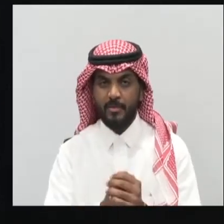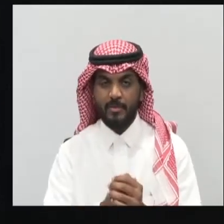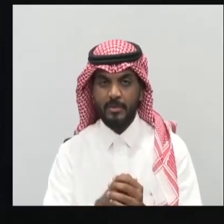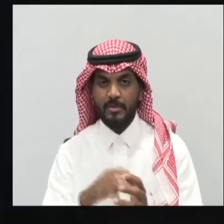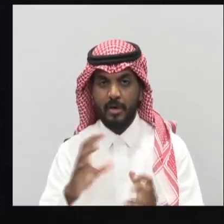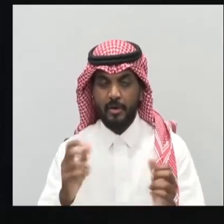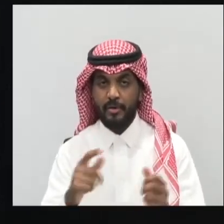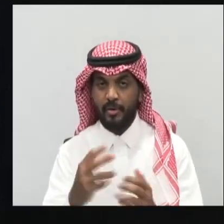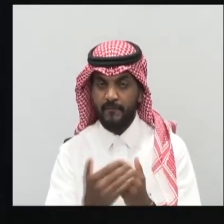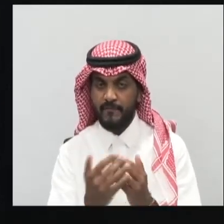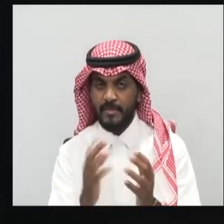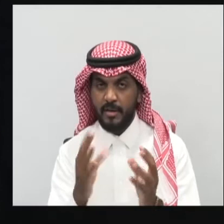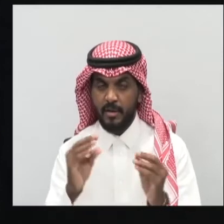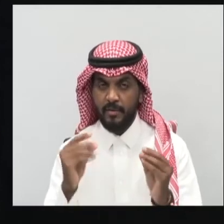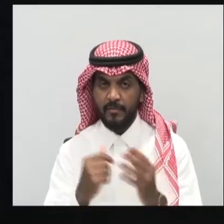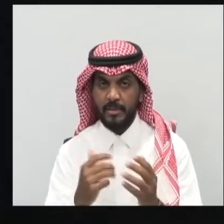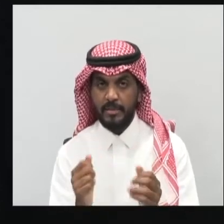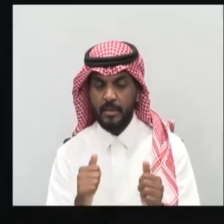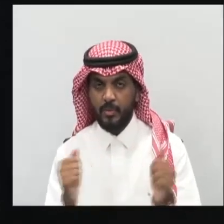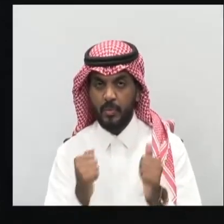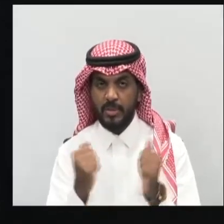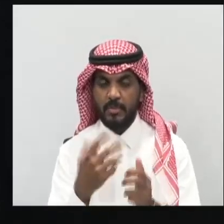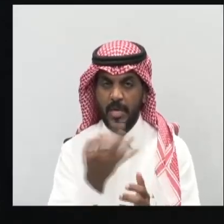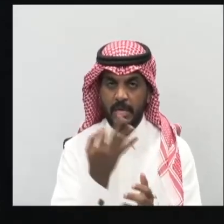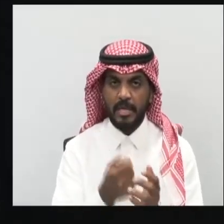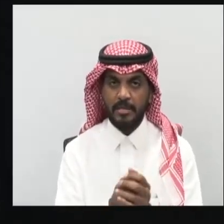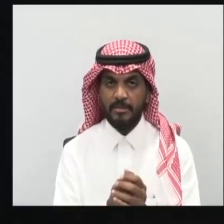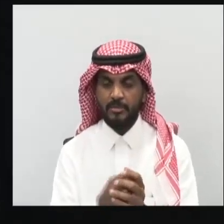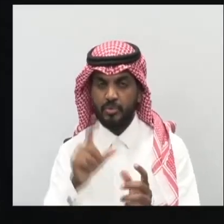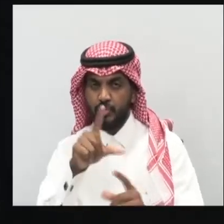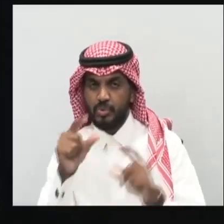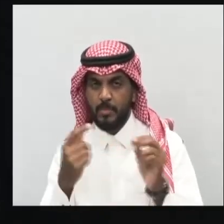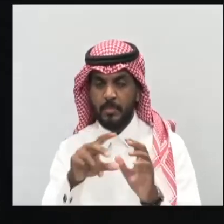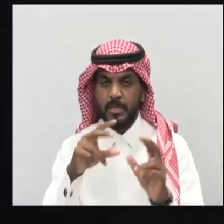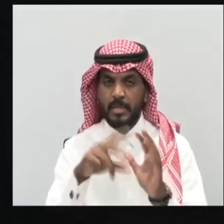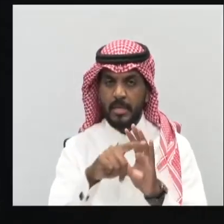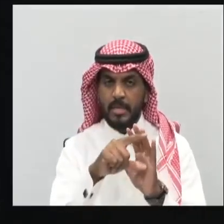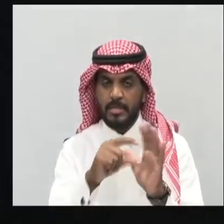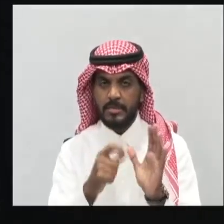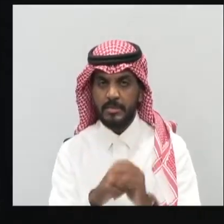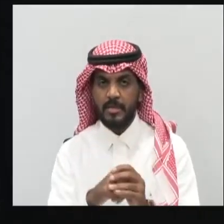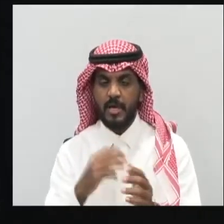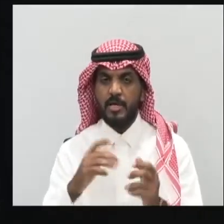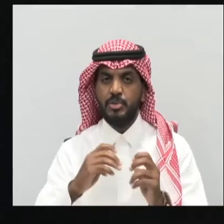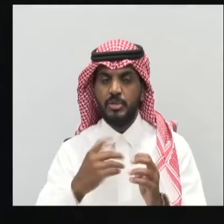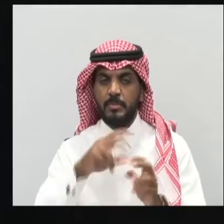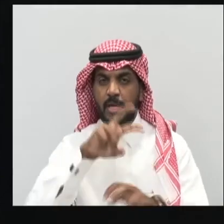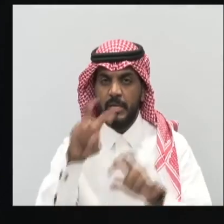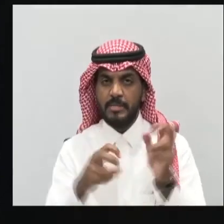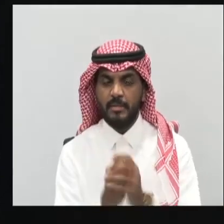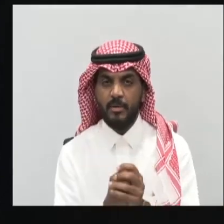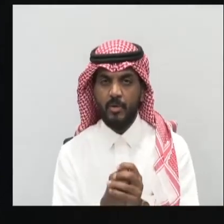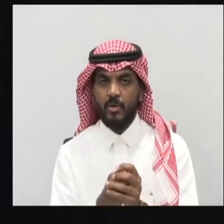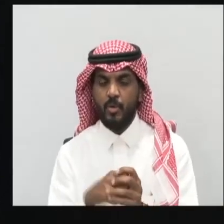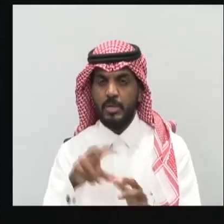التقويم التجميعي، قمنا بقراءة الجزء من النص، بعد ذلك أجبنا على الأسئلة،